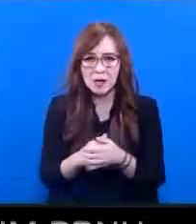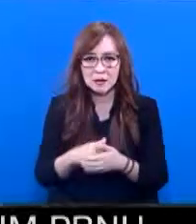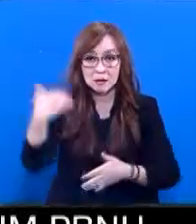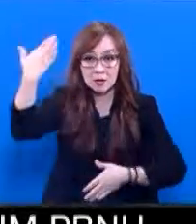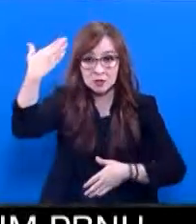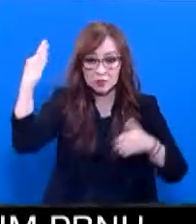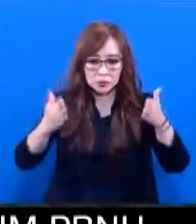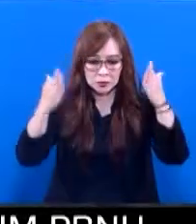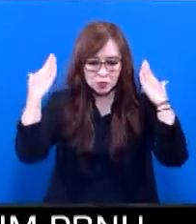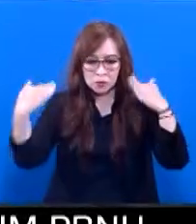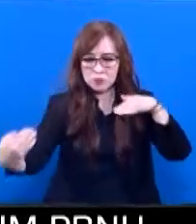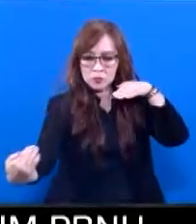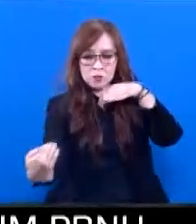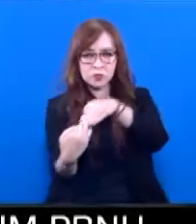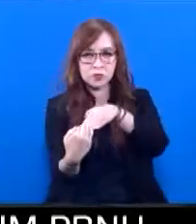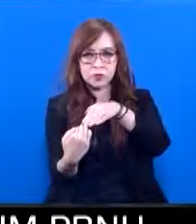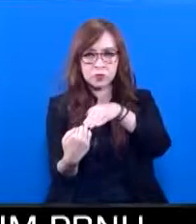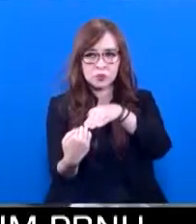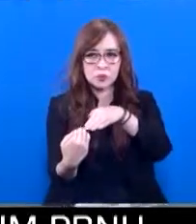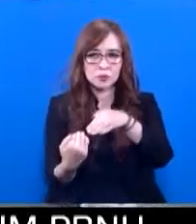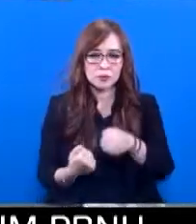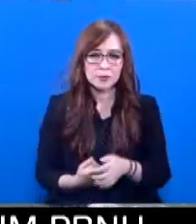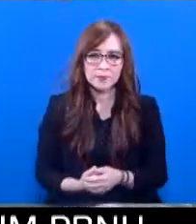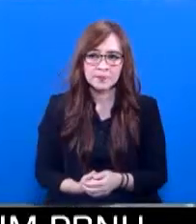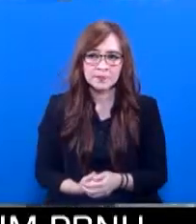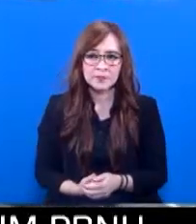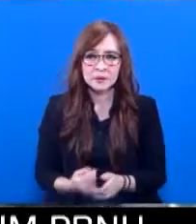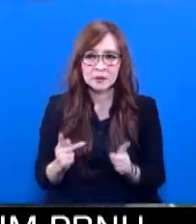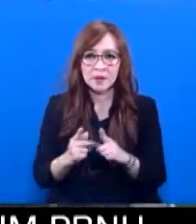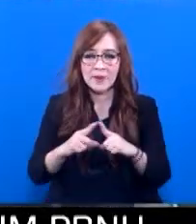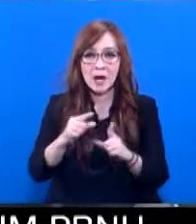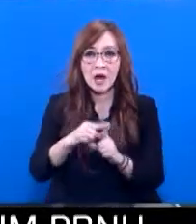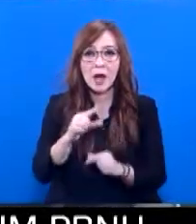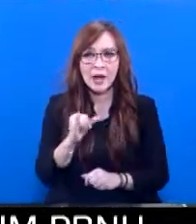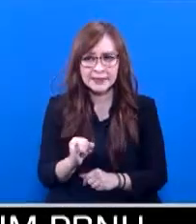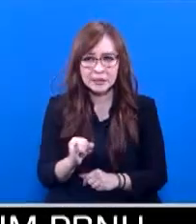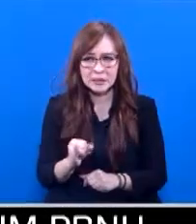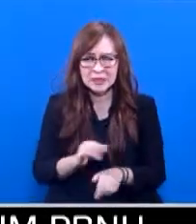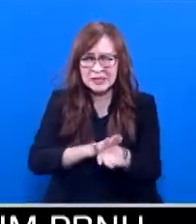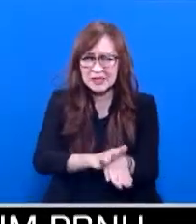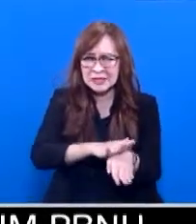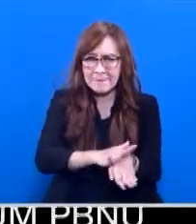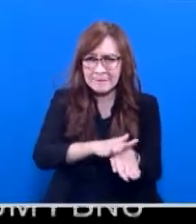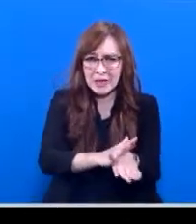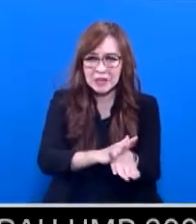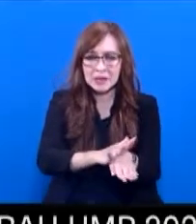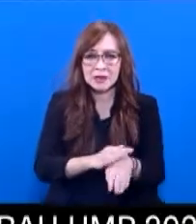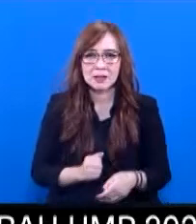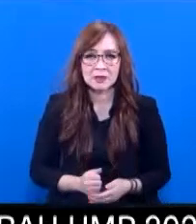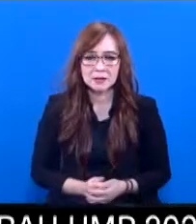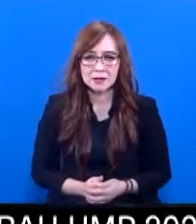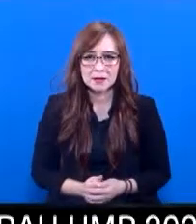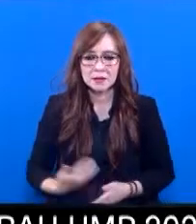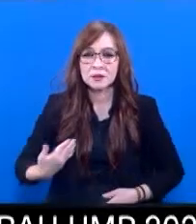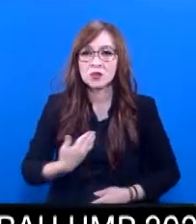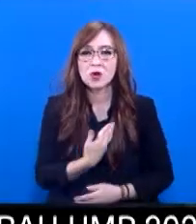Raya Sumber Boto, Kecamatan Mojowarno. Hadi, pengemudi bak terbuka, sempat terjepit dashboard yang ringsek.